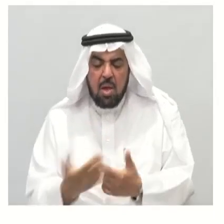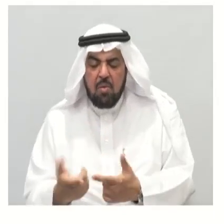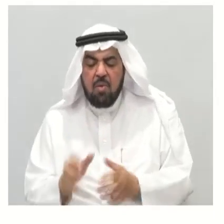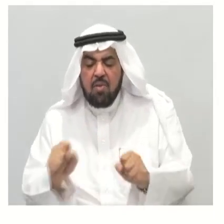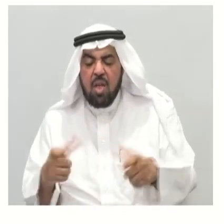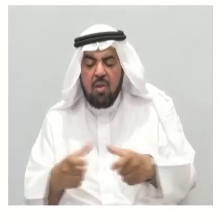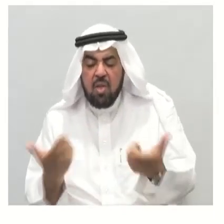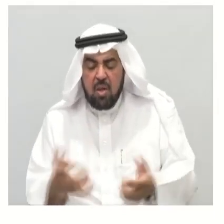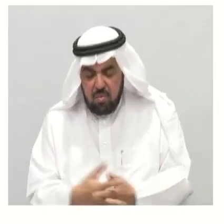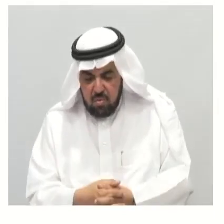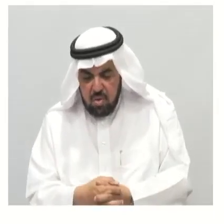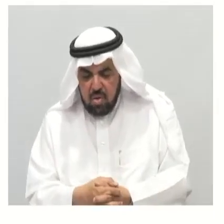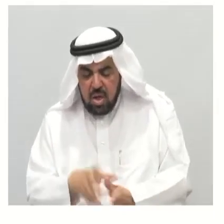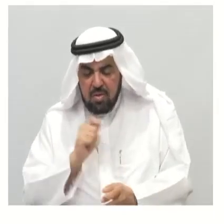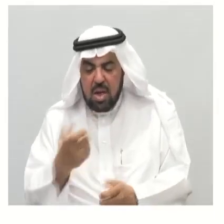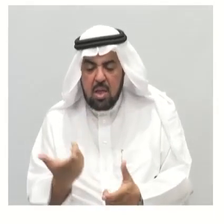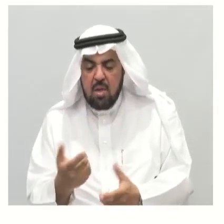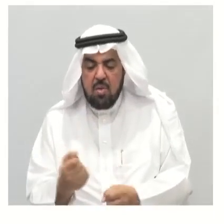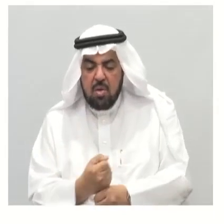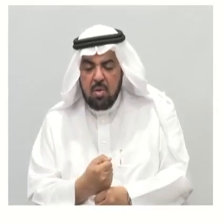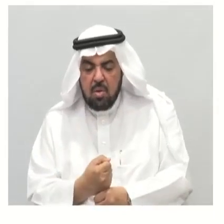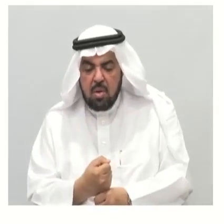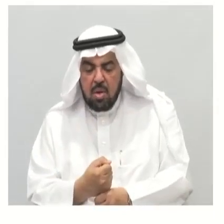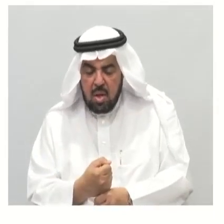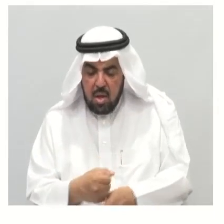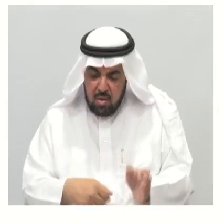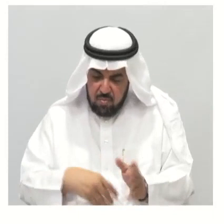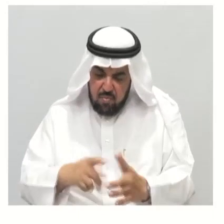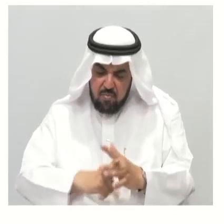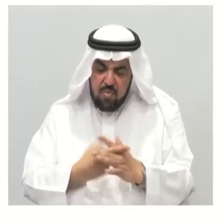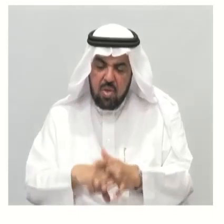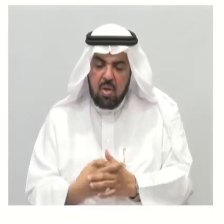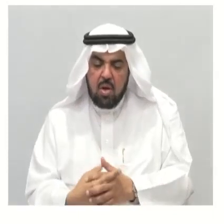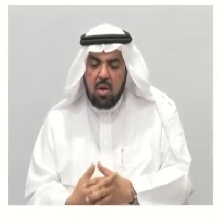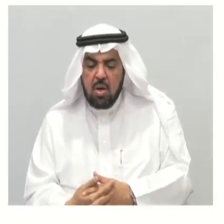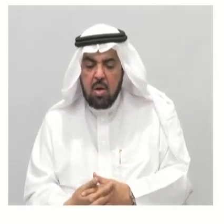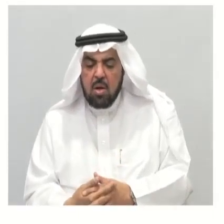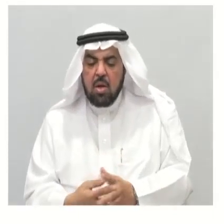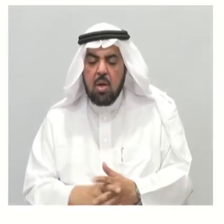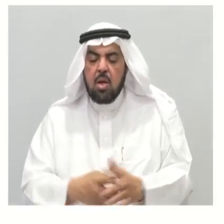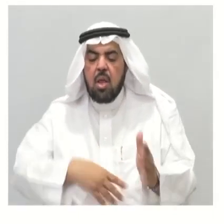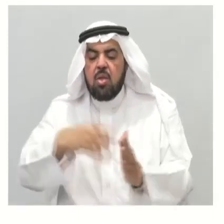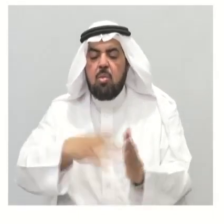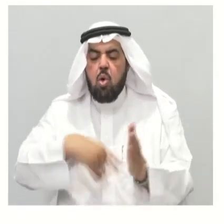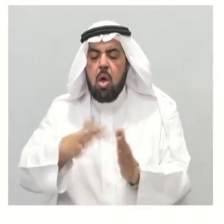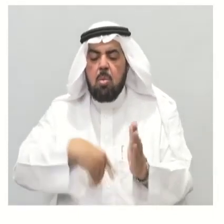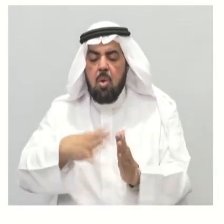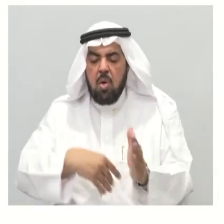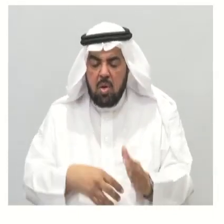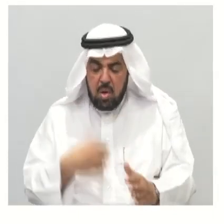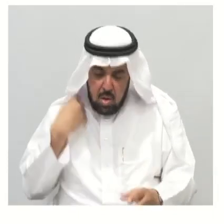الحديدية؟ ماذا سأقوم؟ في الصناعة ماذا يفعلون؟ أحسنتم، يقومون بدهنها